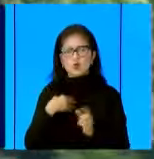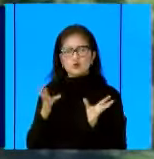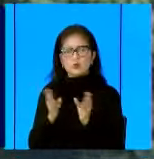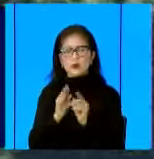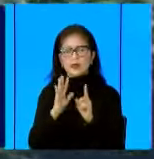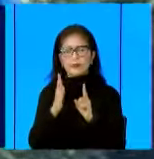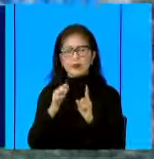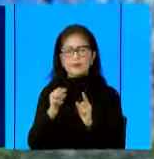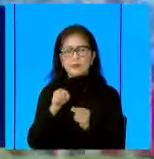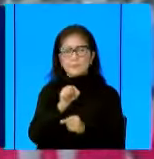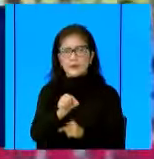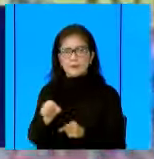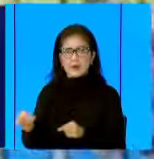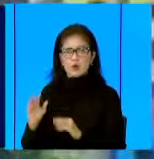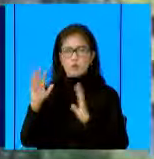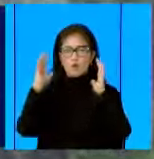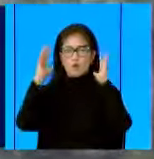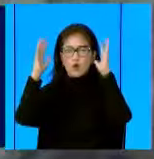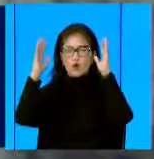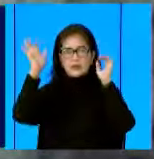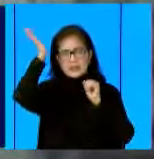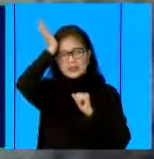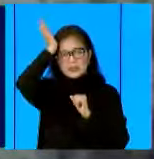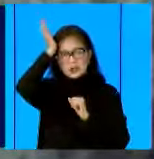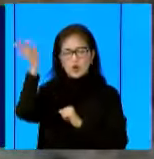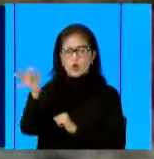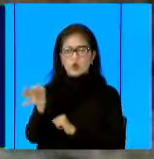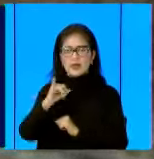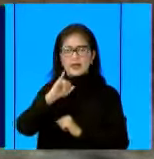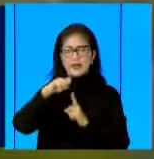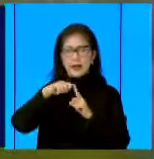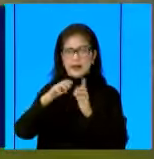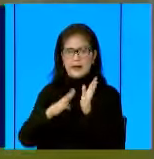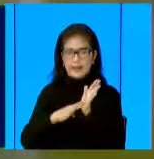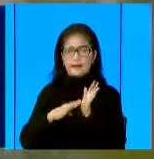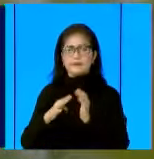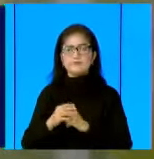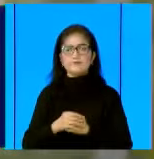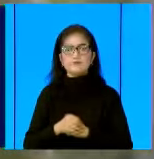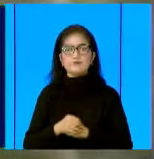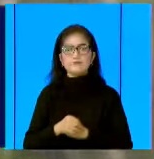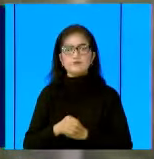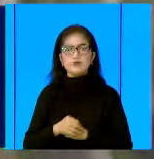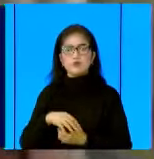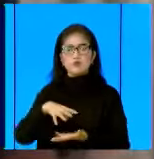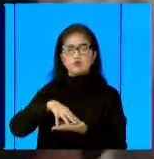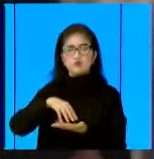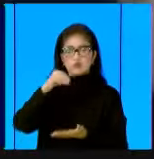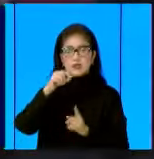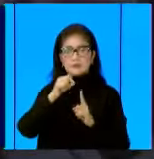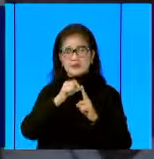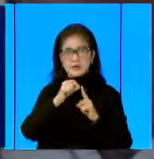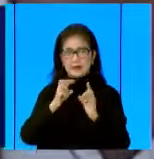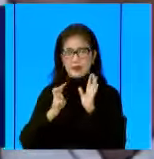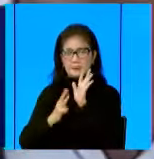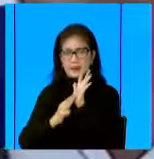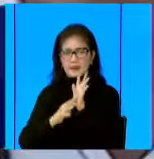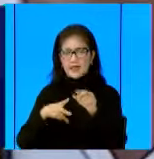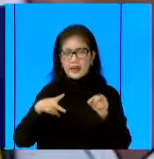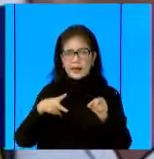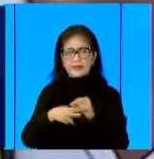bibit pohon yang akan dipakai untuk penghijauan ibuota negara IKN pusat persemaian mentawir diresmikan